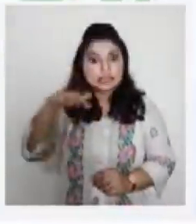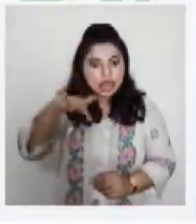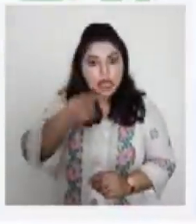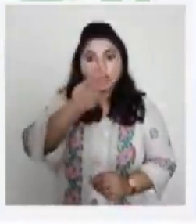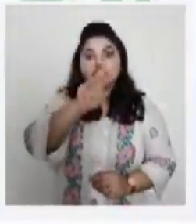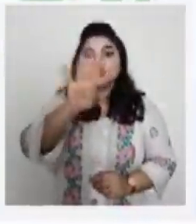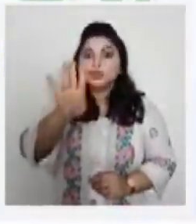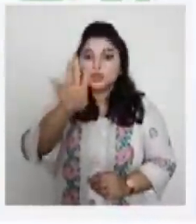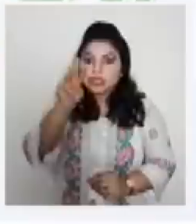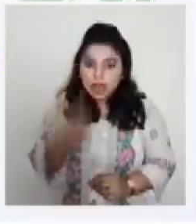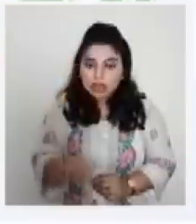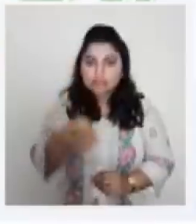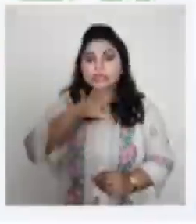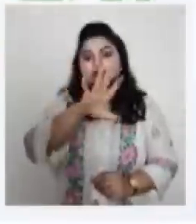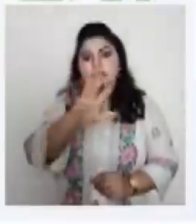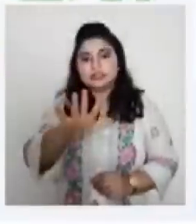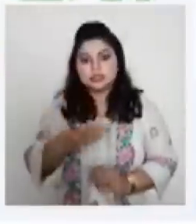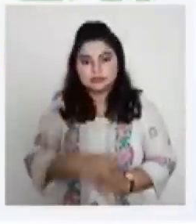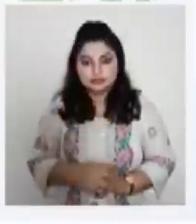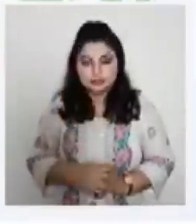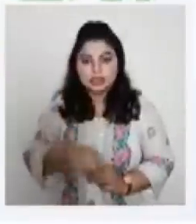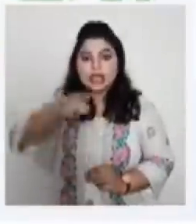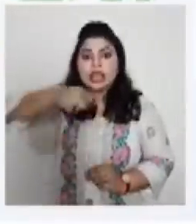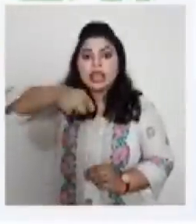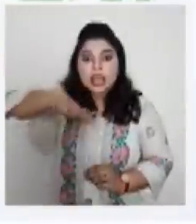২৫,২৪,২৮৫টি এবং এ পর্যন্ত বিতরণ হয়েছে